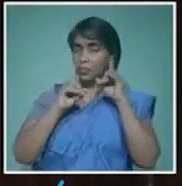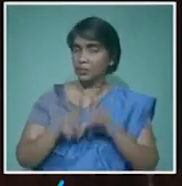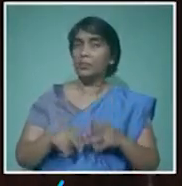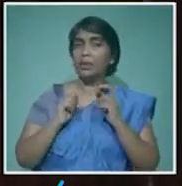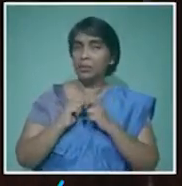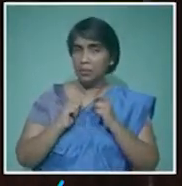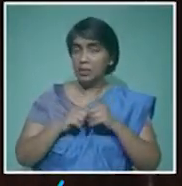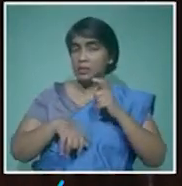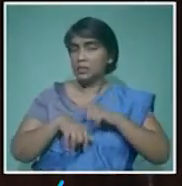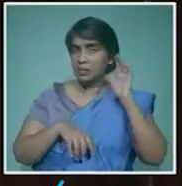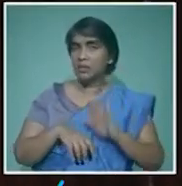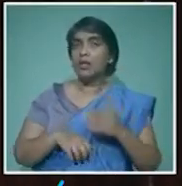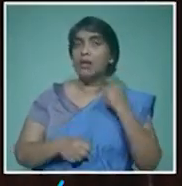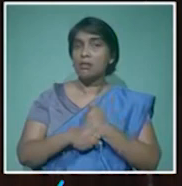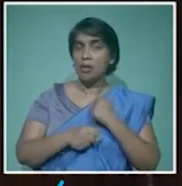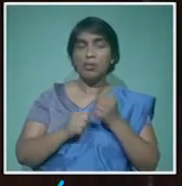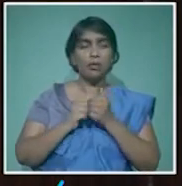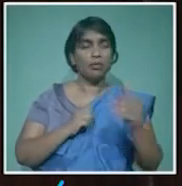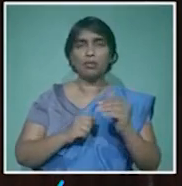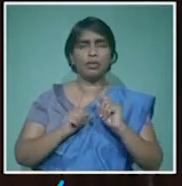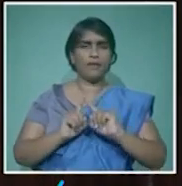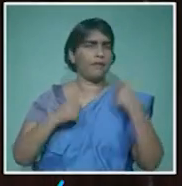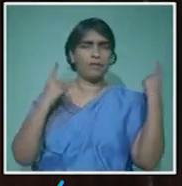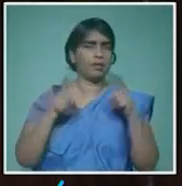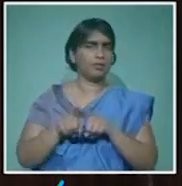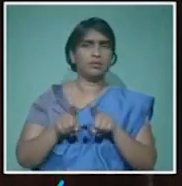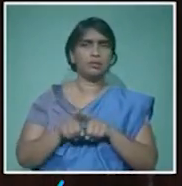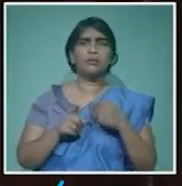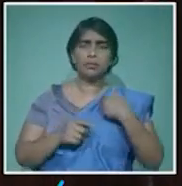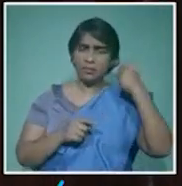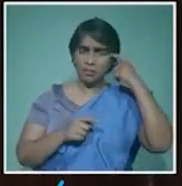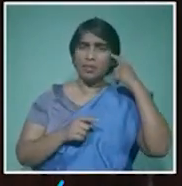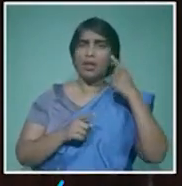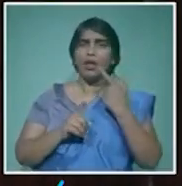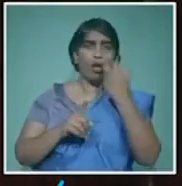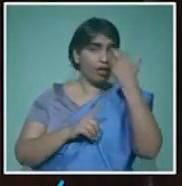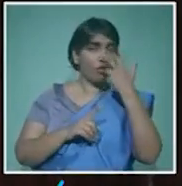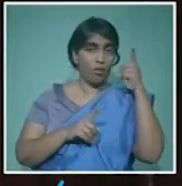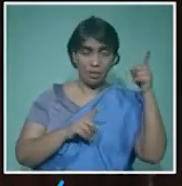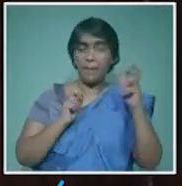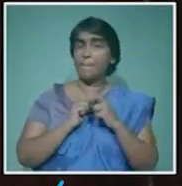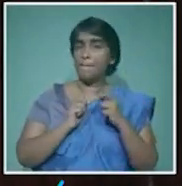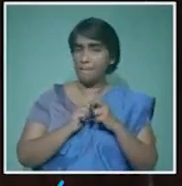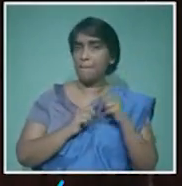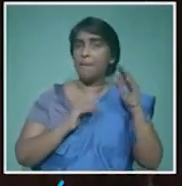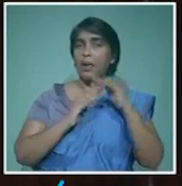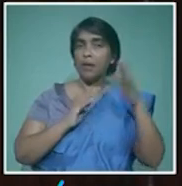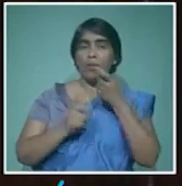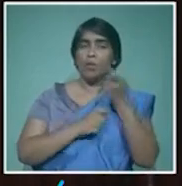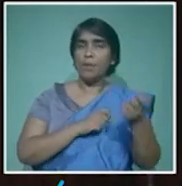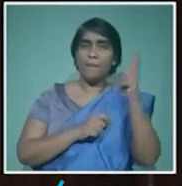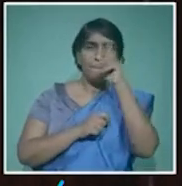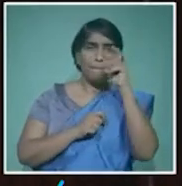සිද්ධීන් නැති වුණු වෙලාවෙදී ආණ්ඩුව ක්‍රියා කරේ මීට වඩා වෙනස් විදියකට. මට මතකයි කළුතර ඇති වෙන සිද්ධියේදී ඒ ගම්මාන වලට ගාන